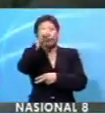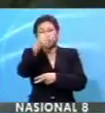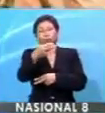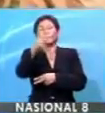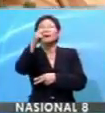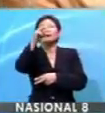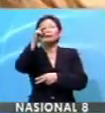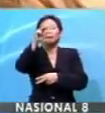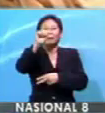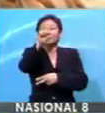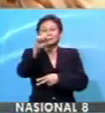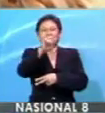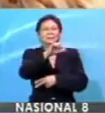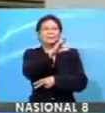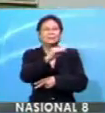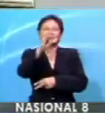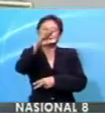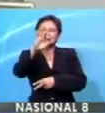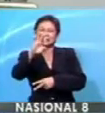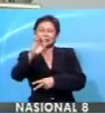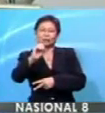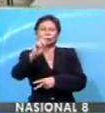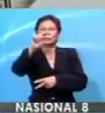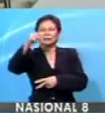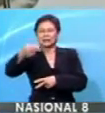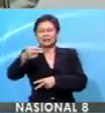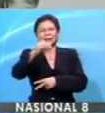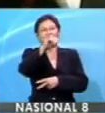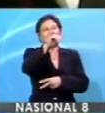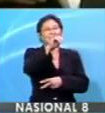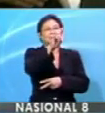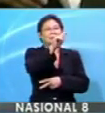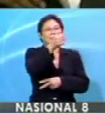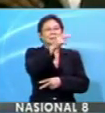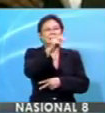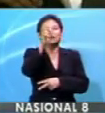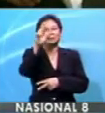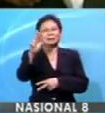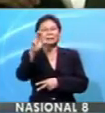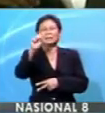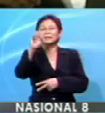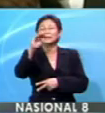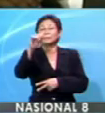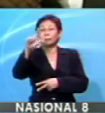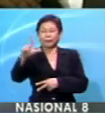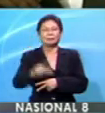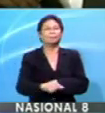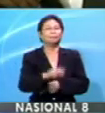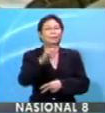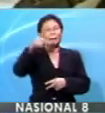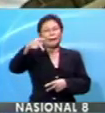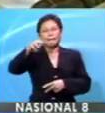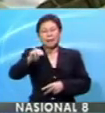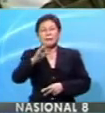Rahim serta ketua pegawai eksekutif th Tan Sri Isma ismaucan perd menti